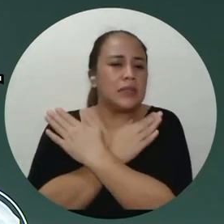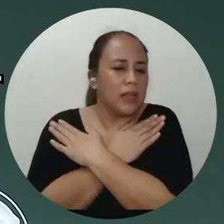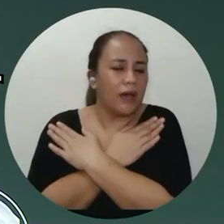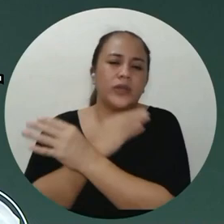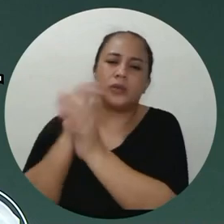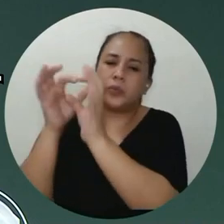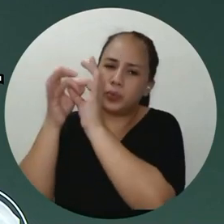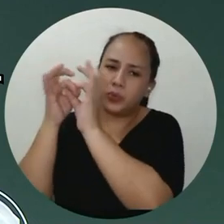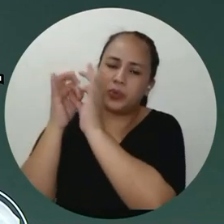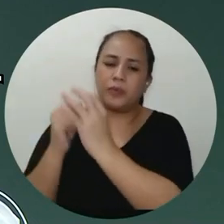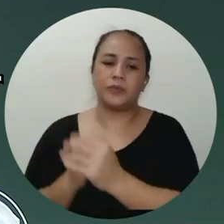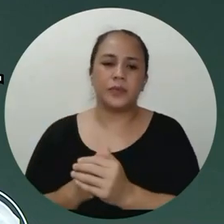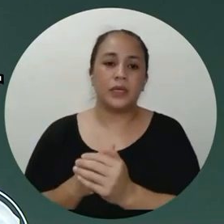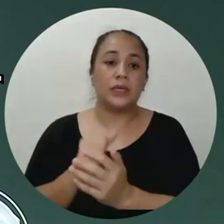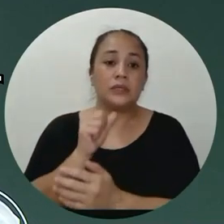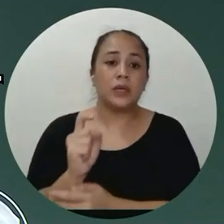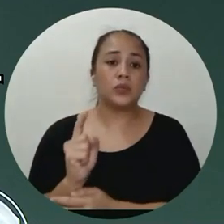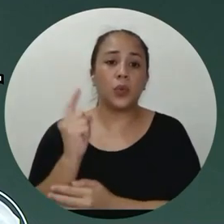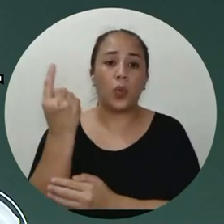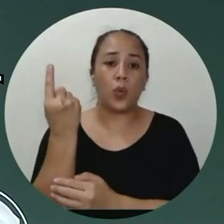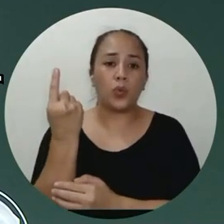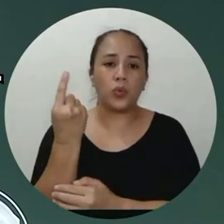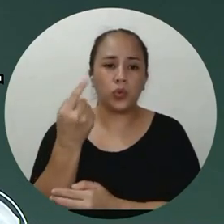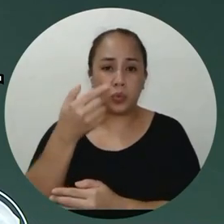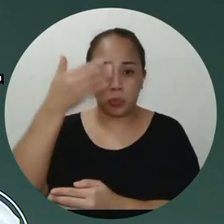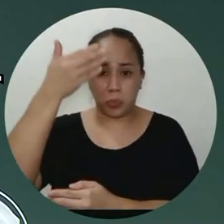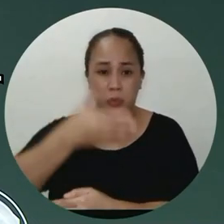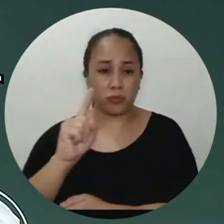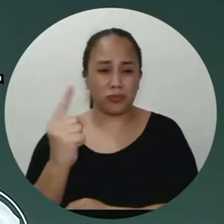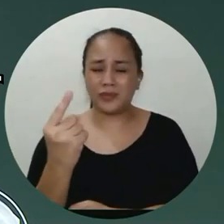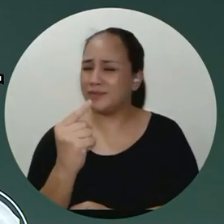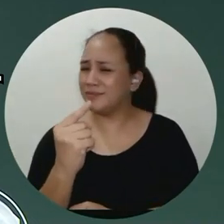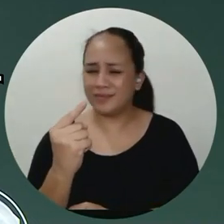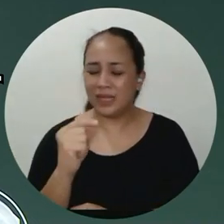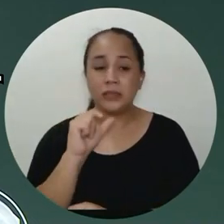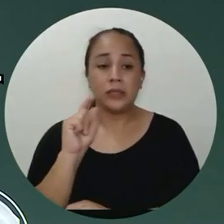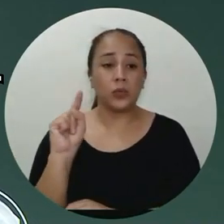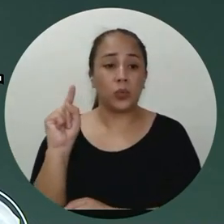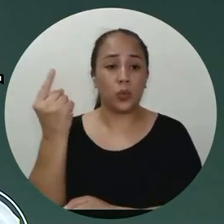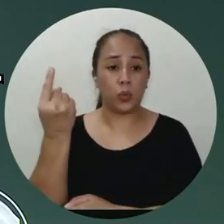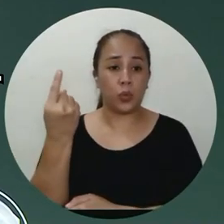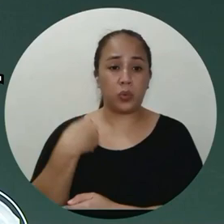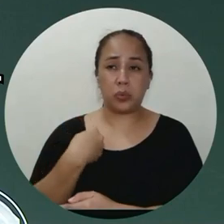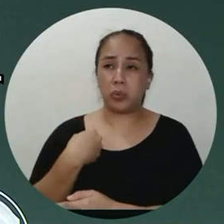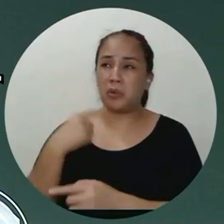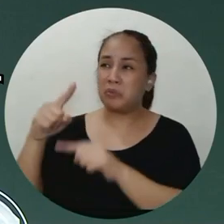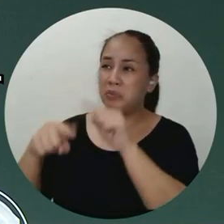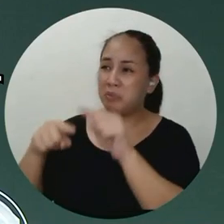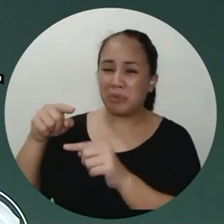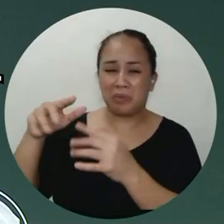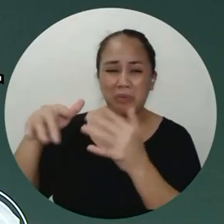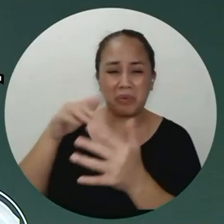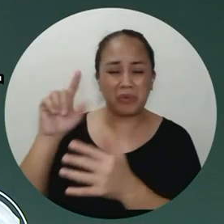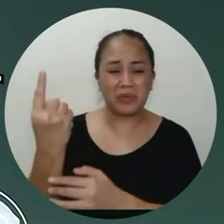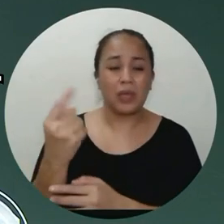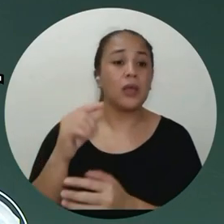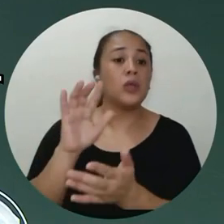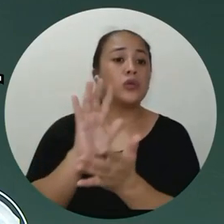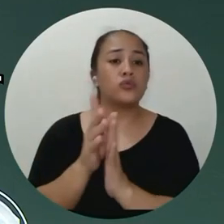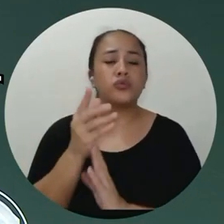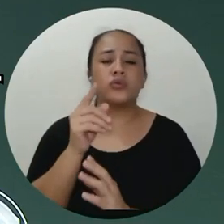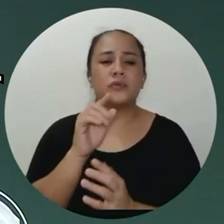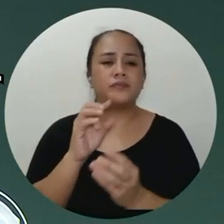아니고. It's not just on the surface level. 친구 정도가 아니고. It's not just where your acquaintances. 애정 관계라니까요. But you become a love. You become